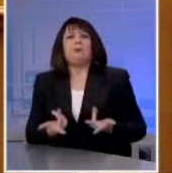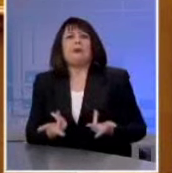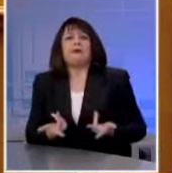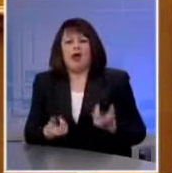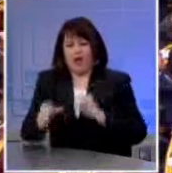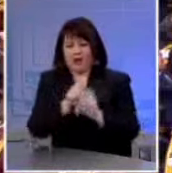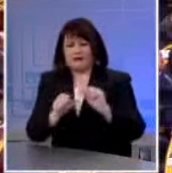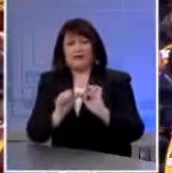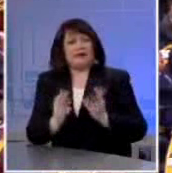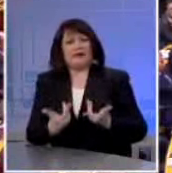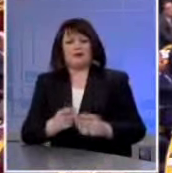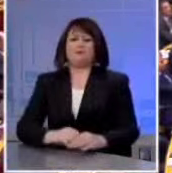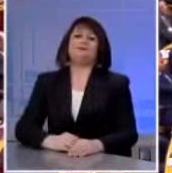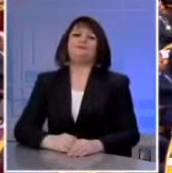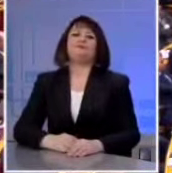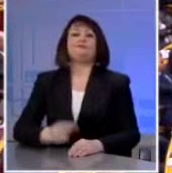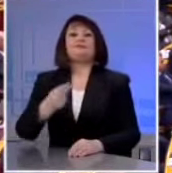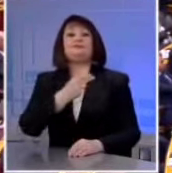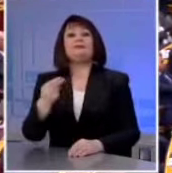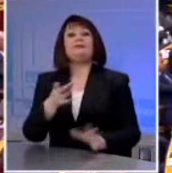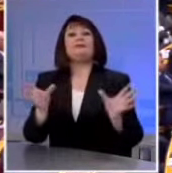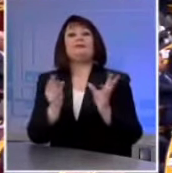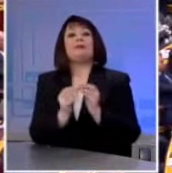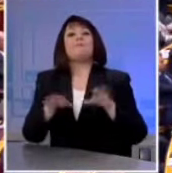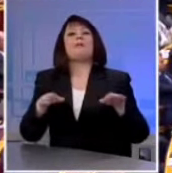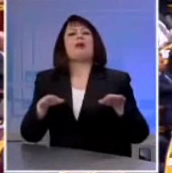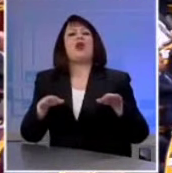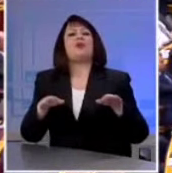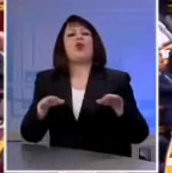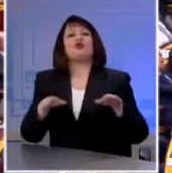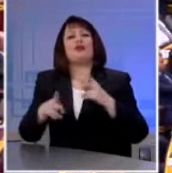Και πάμε τώρα στο θέμα της περιβόητης παρέμβασης Παπαγγελόπουλου.